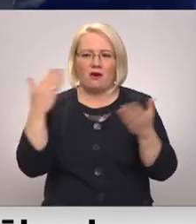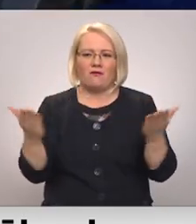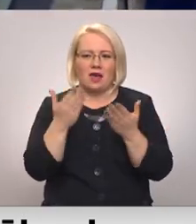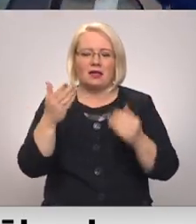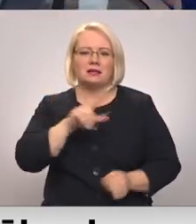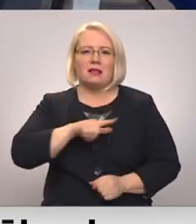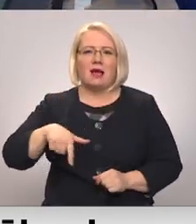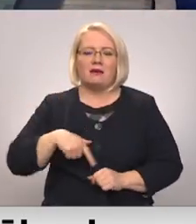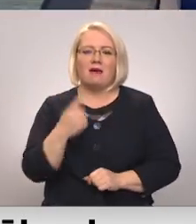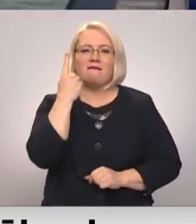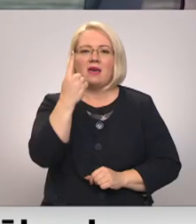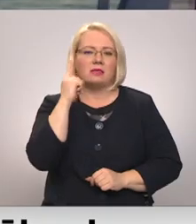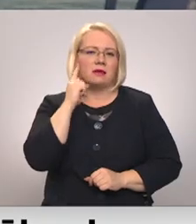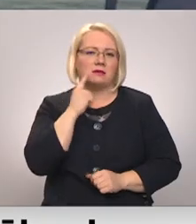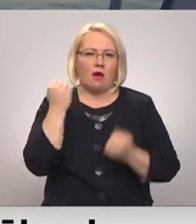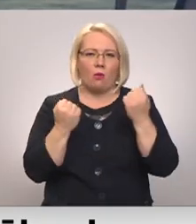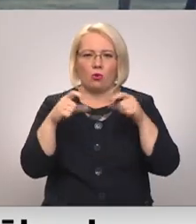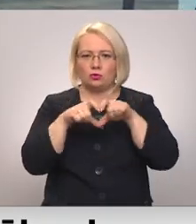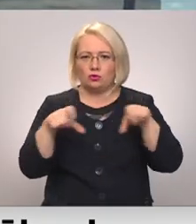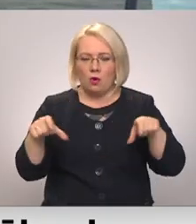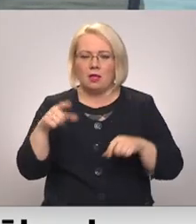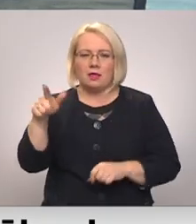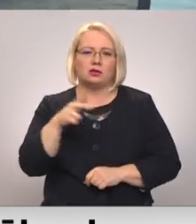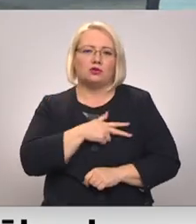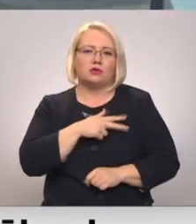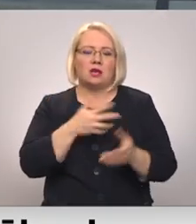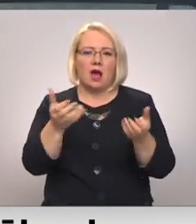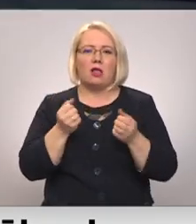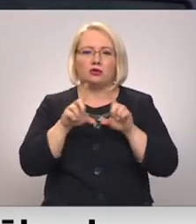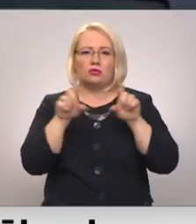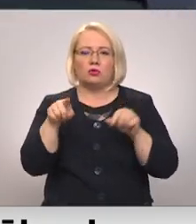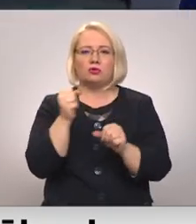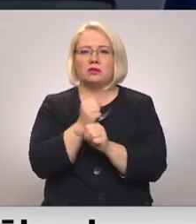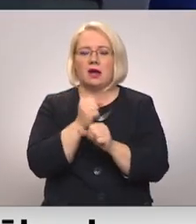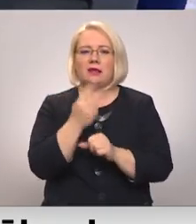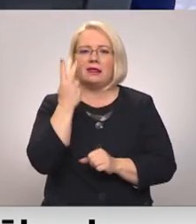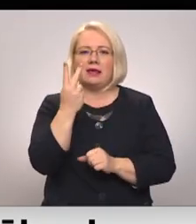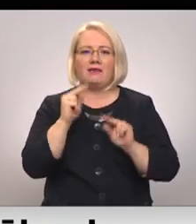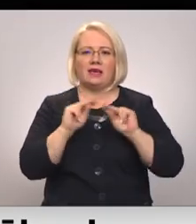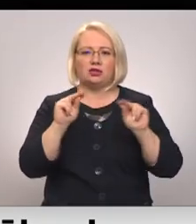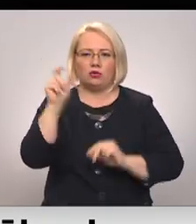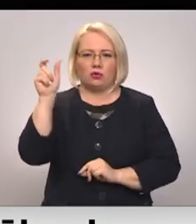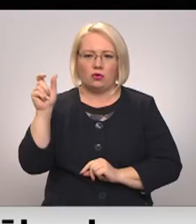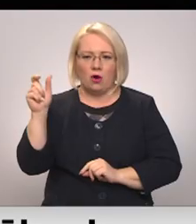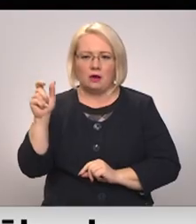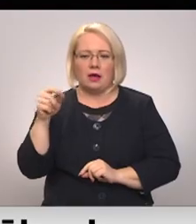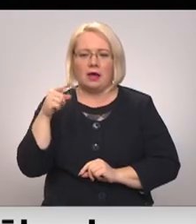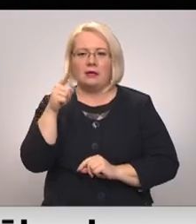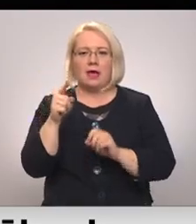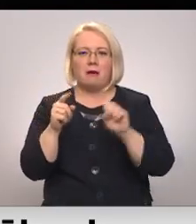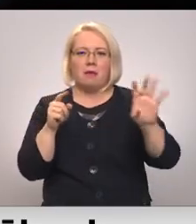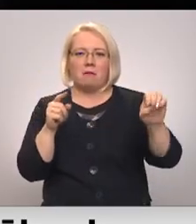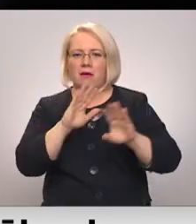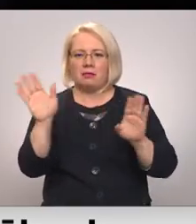Latvijā ir tikai viena nedzirdīgo autoskola. Tas ir sociāls uzņēmums un tajā strādā divi instruktori. Šita vēl nerāda to